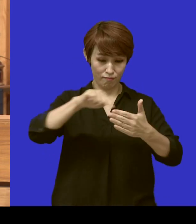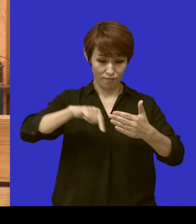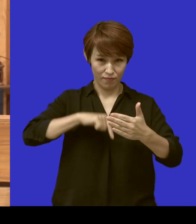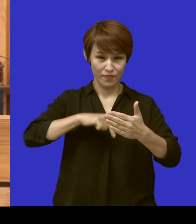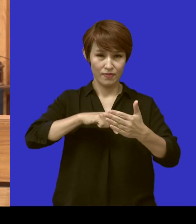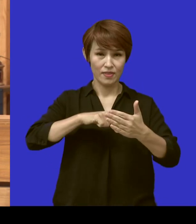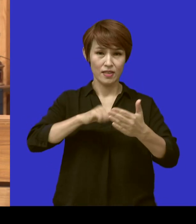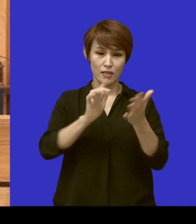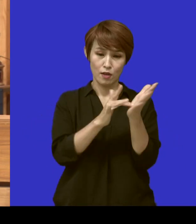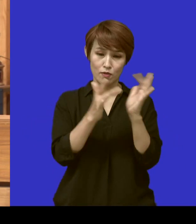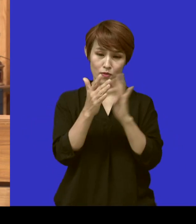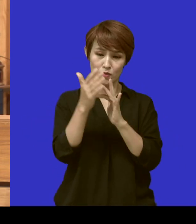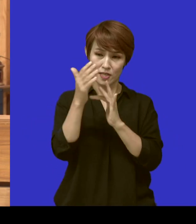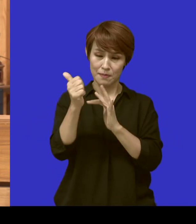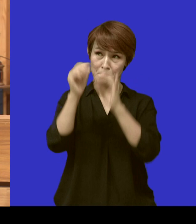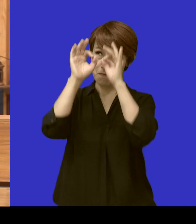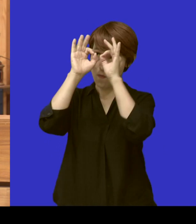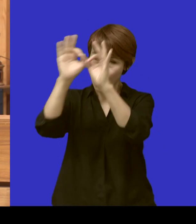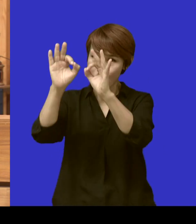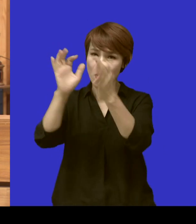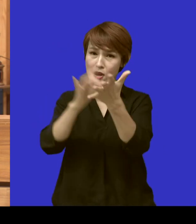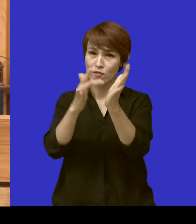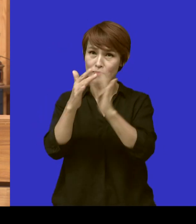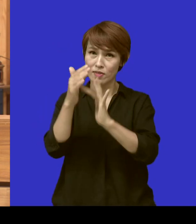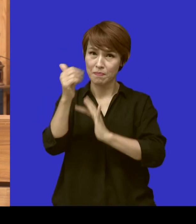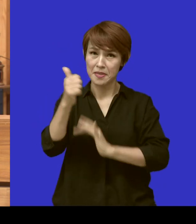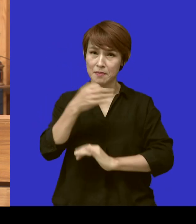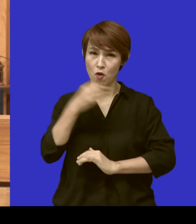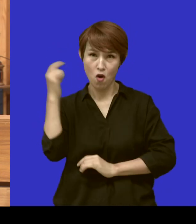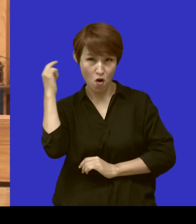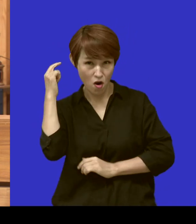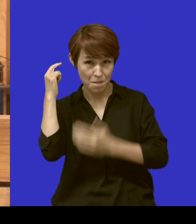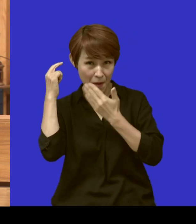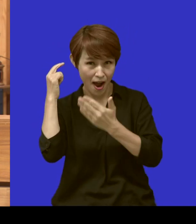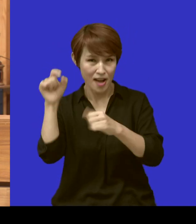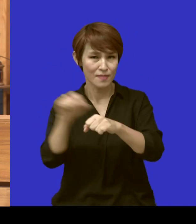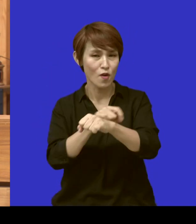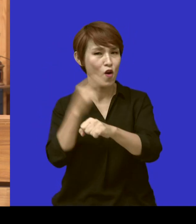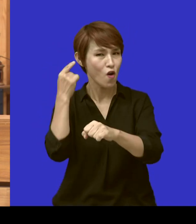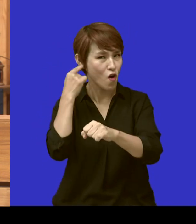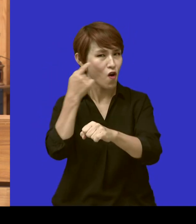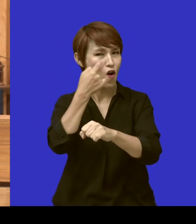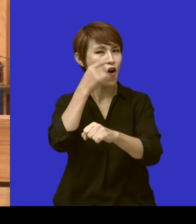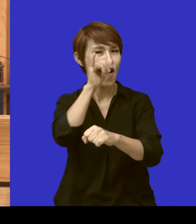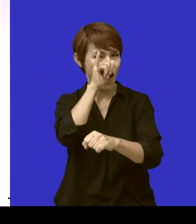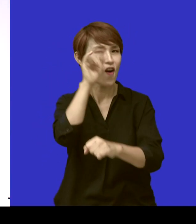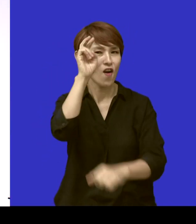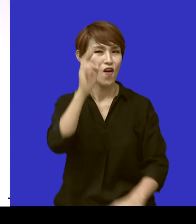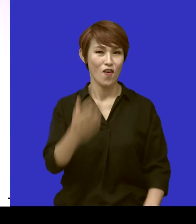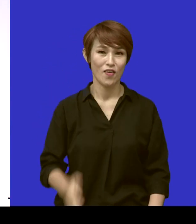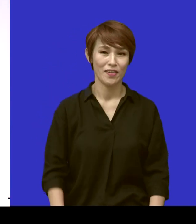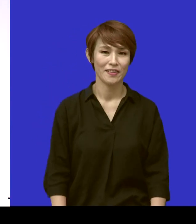예수님을 볼 수 있고 예수님만의 음성을 들을 수 있는 특별한 귀한 눈을 가지지 않으셨을까 하는 생각이 들거든요.